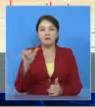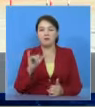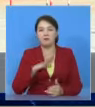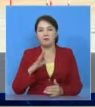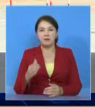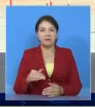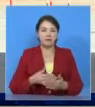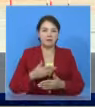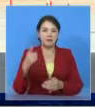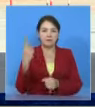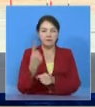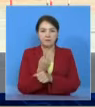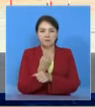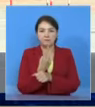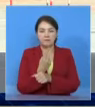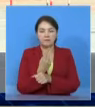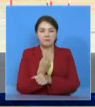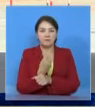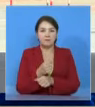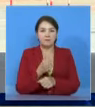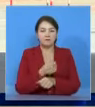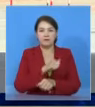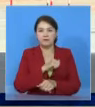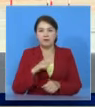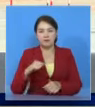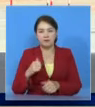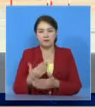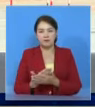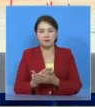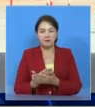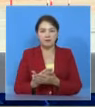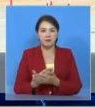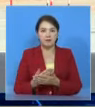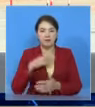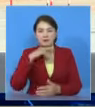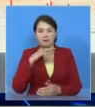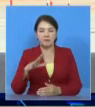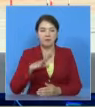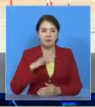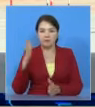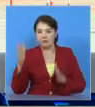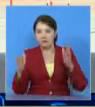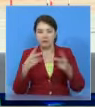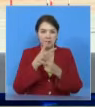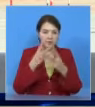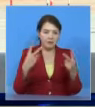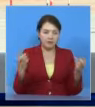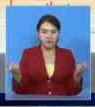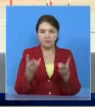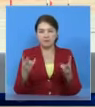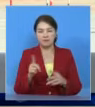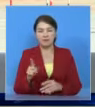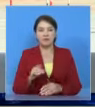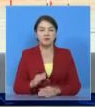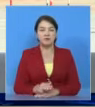Значит, ең біріншісі ол пешеходқа да внимательный болып жан жағына ең бірінші ол жерді қарау керек, что оны